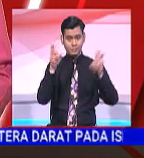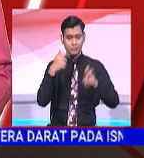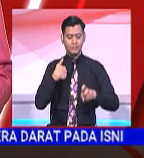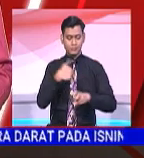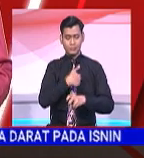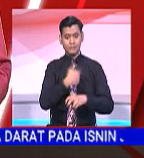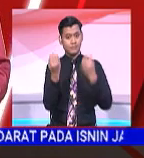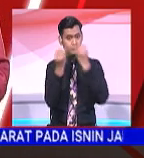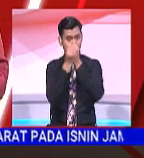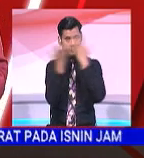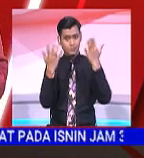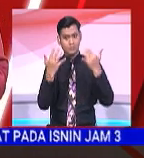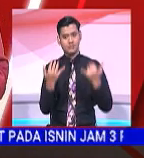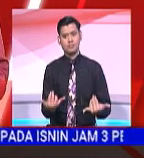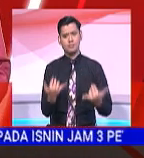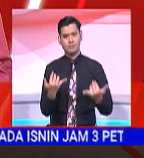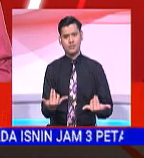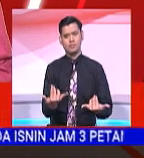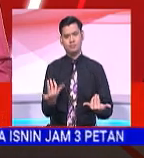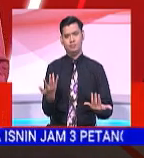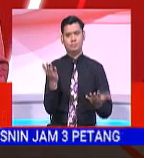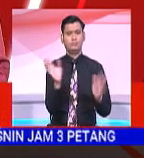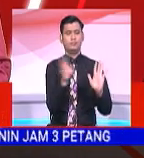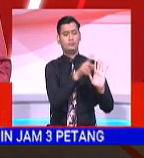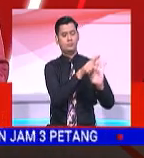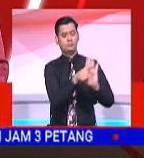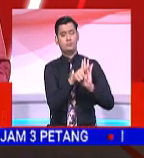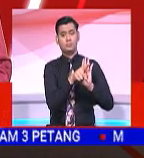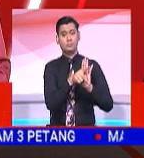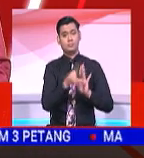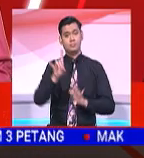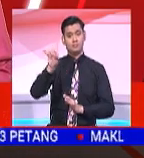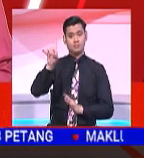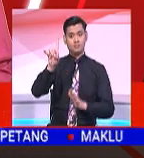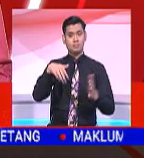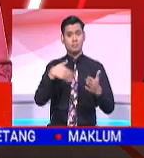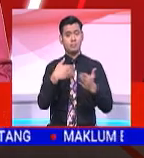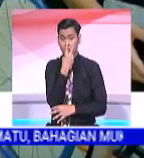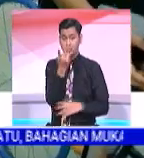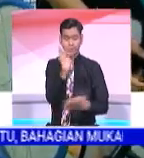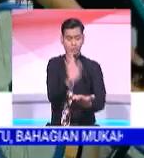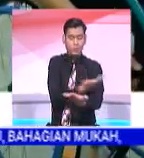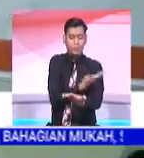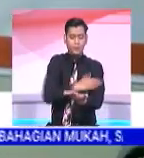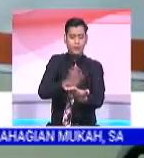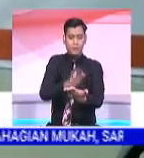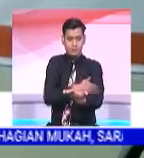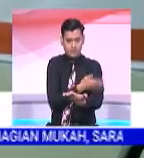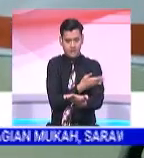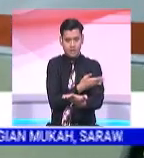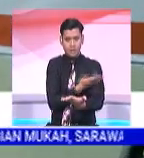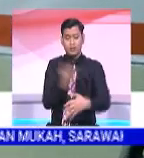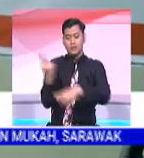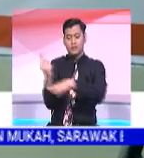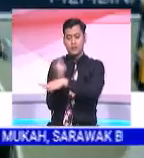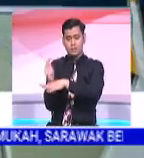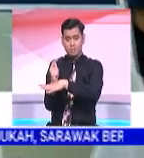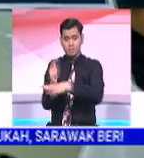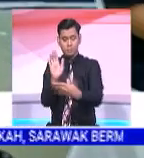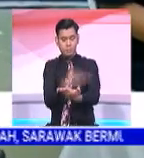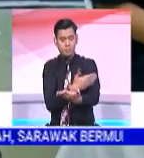malam nanti. Kita lihat pula keadaan di sekitar perairan negara. Amaran angin kencang dan laut bergelora masih